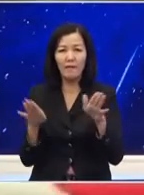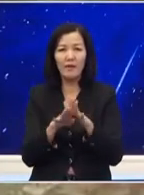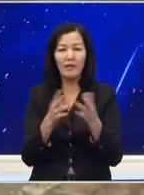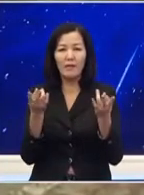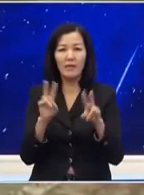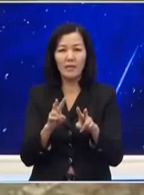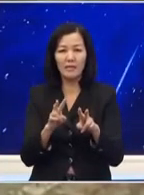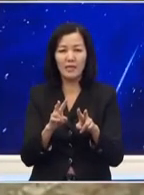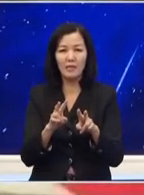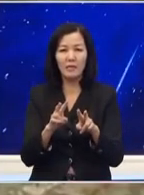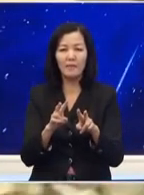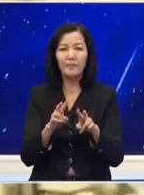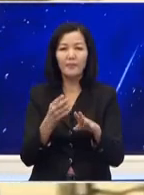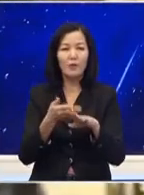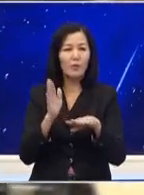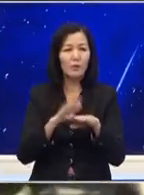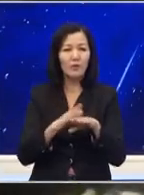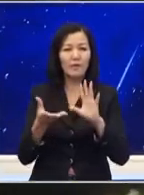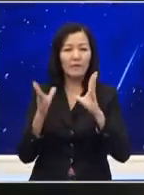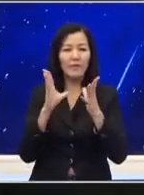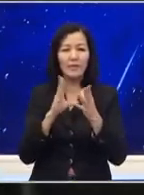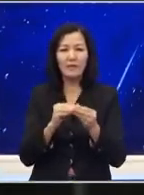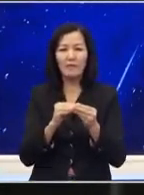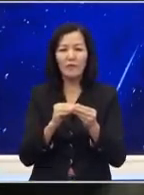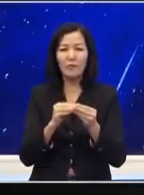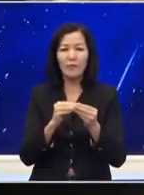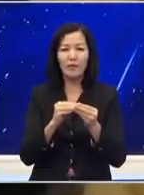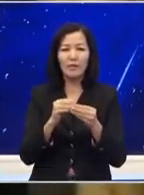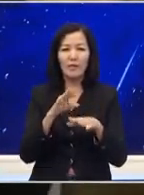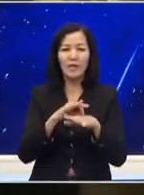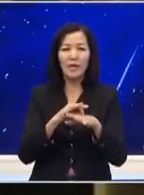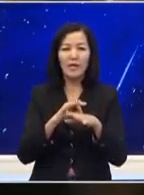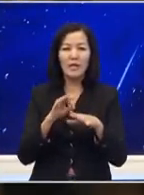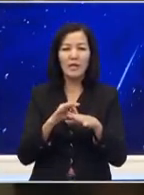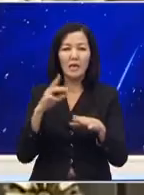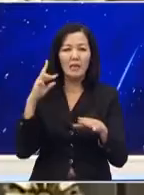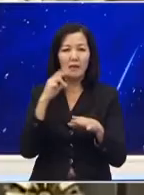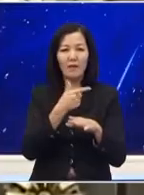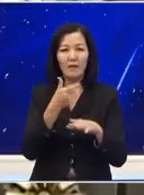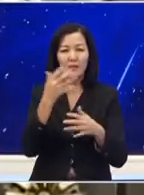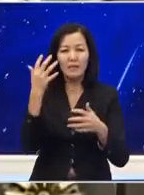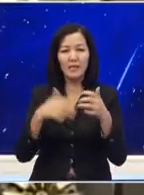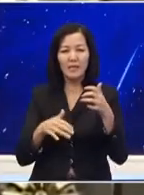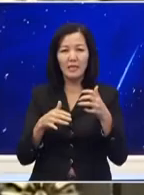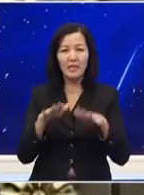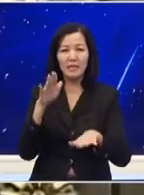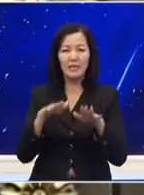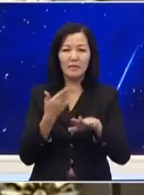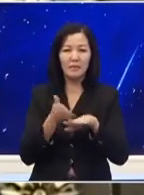оказались несовместимы с жизнью. Всего с термическими ожогами и отравлением угарным газом средней степени